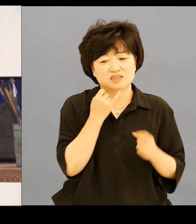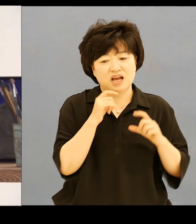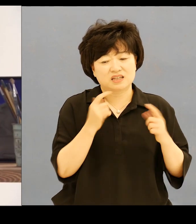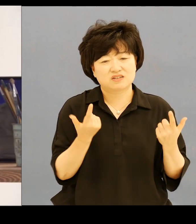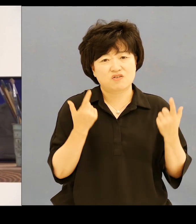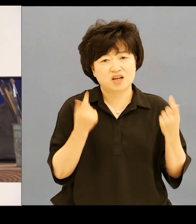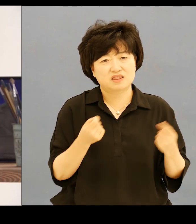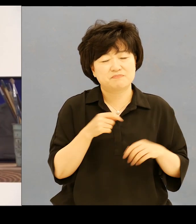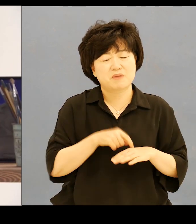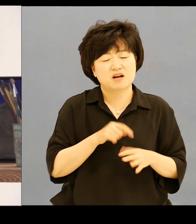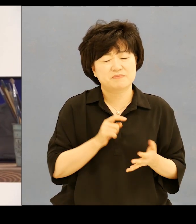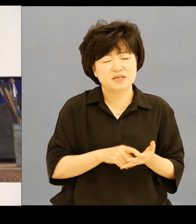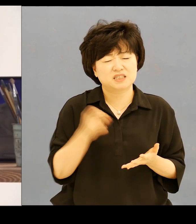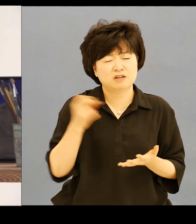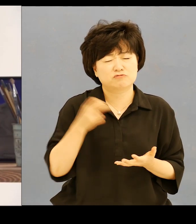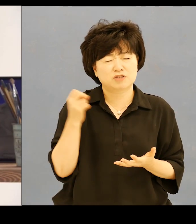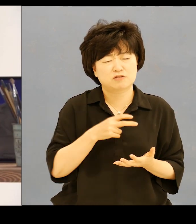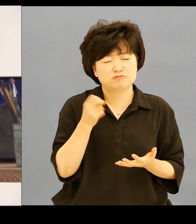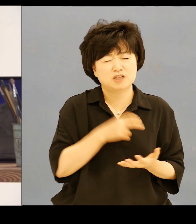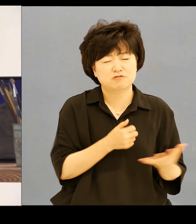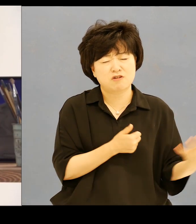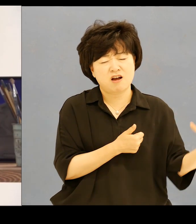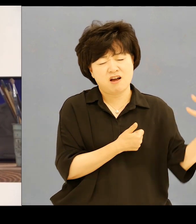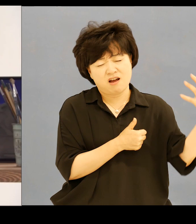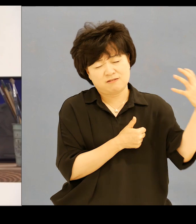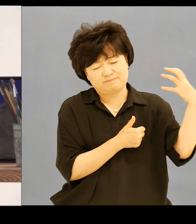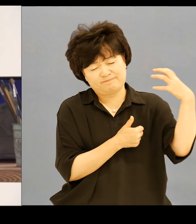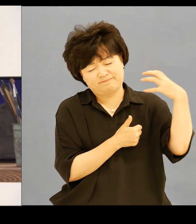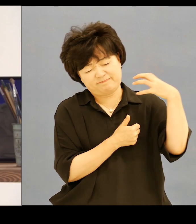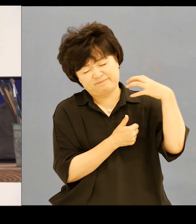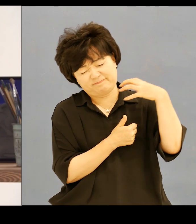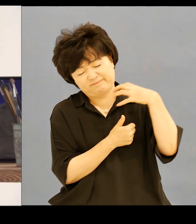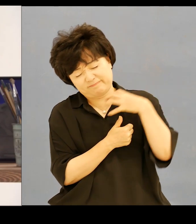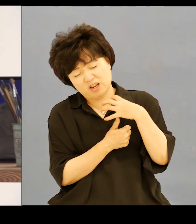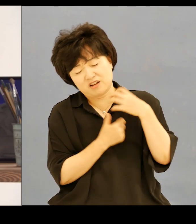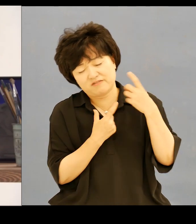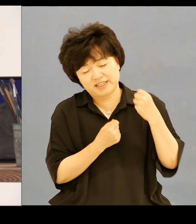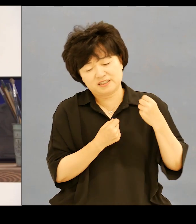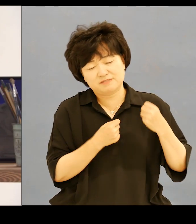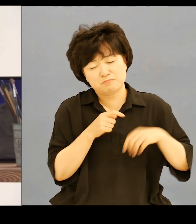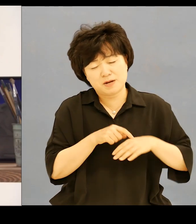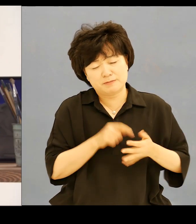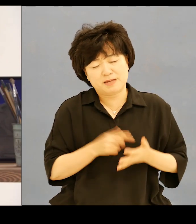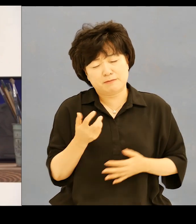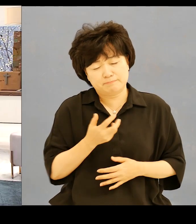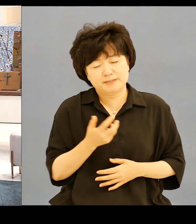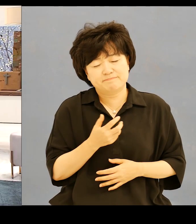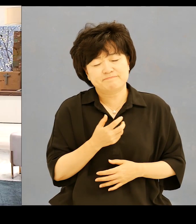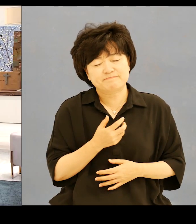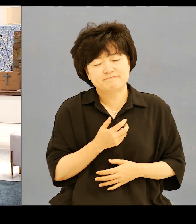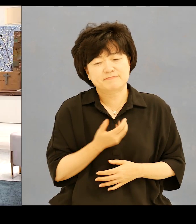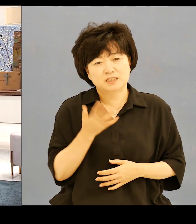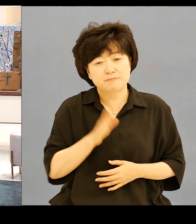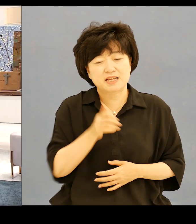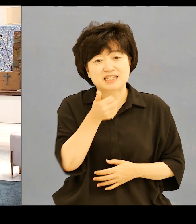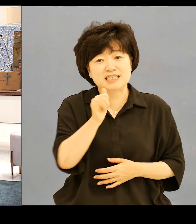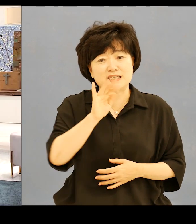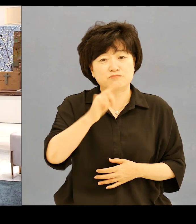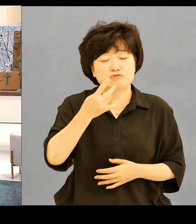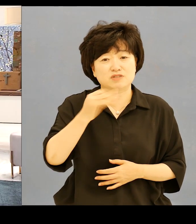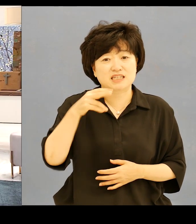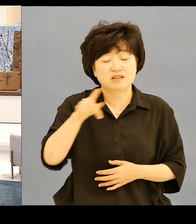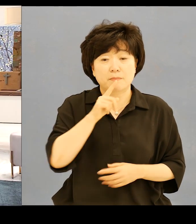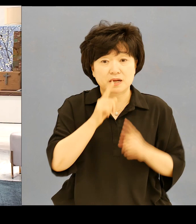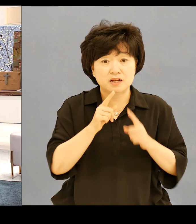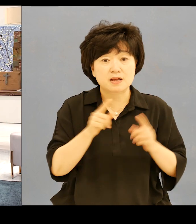것 같다는 그 마음이 얼마나 컸을지가 막 느껴져서 너무 가슴이 아팠지만 그 히브리서 말씀